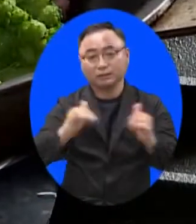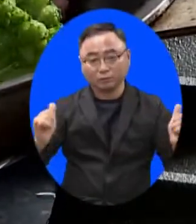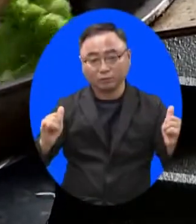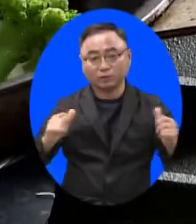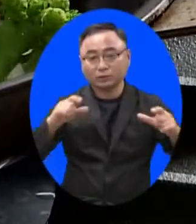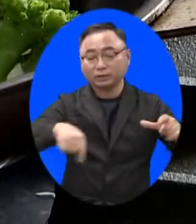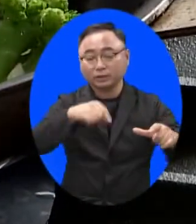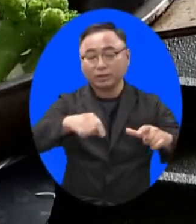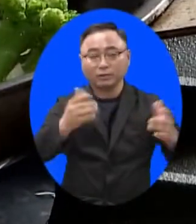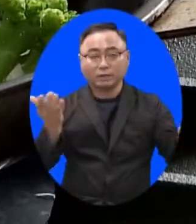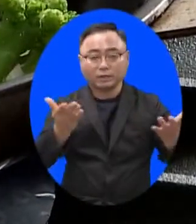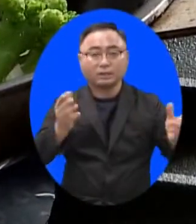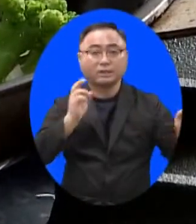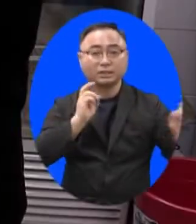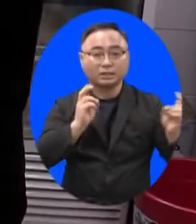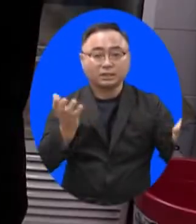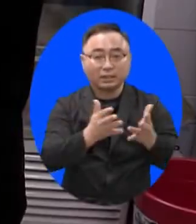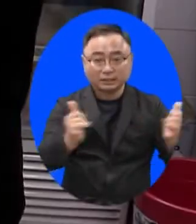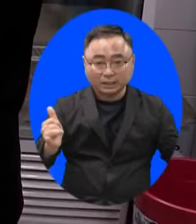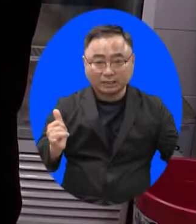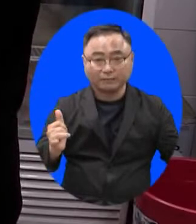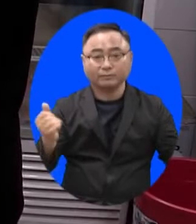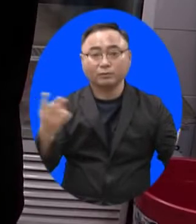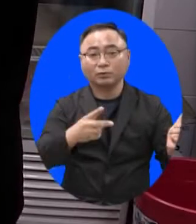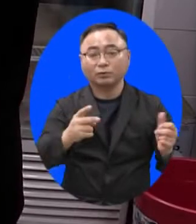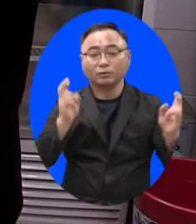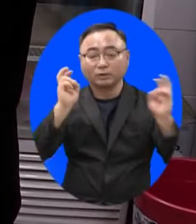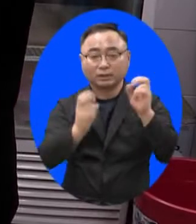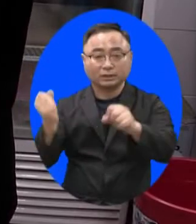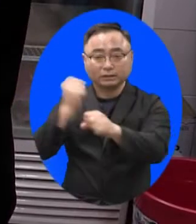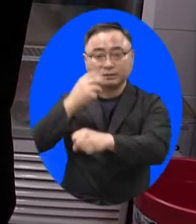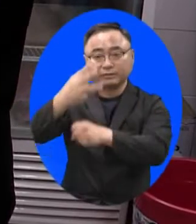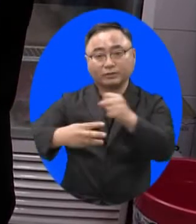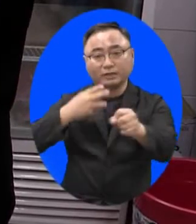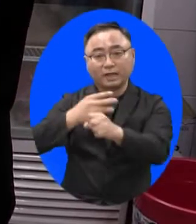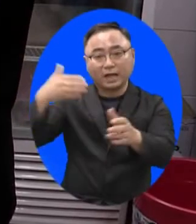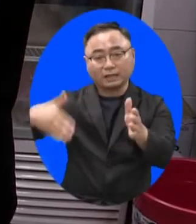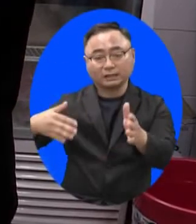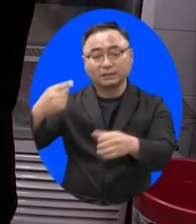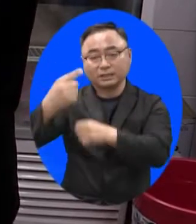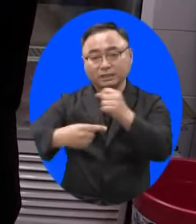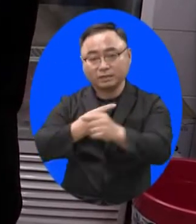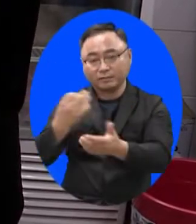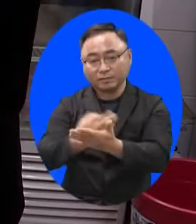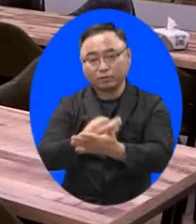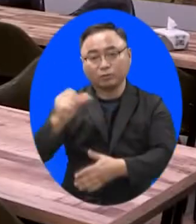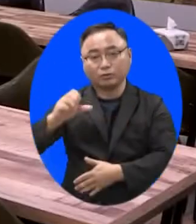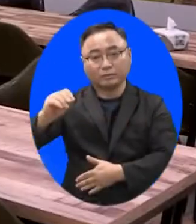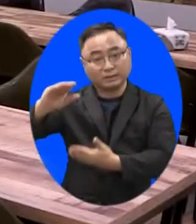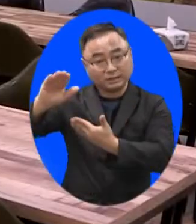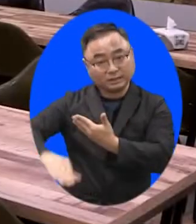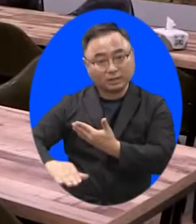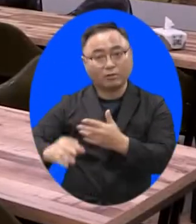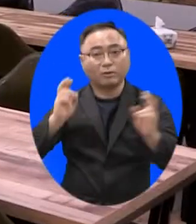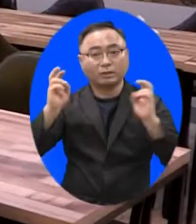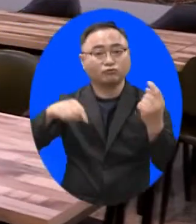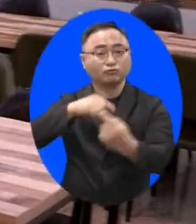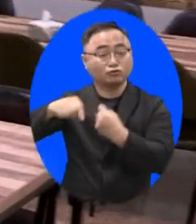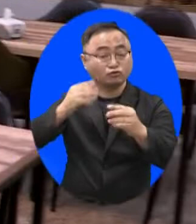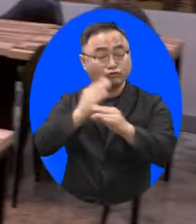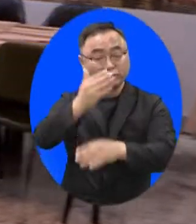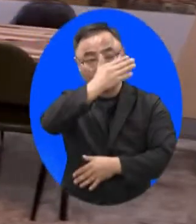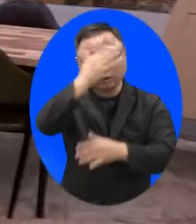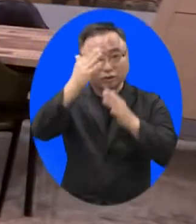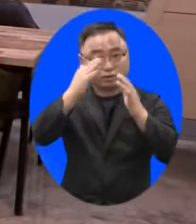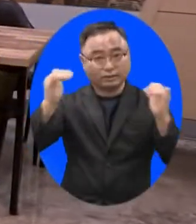청년으로 관내 사업장에서 근무 중인 근로자 또는 창업 3년 이내 연매출 5천만 원 이하의 업체를 운영